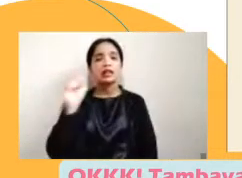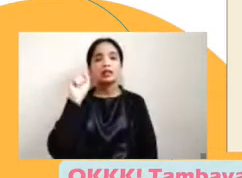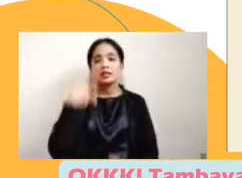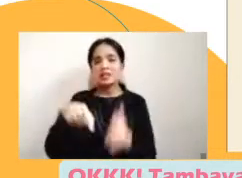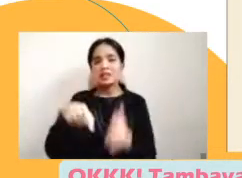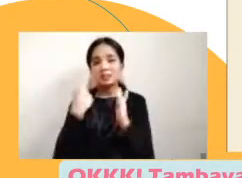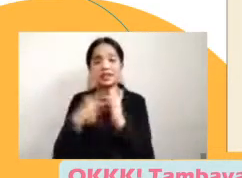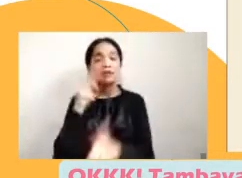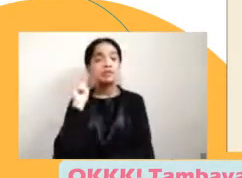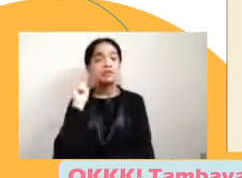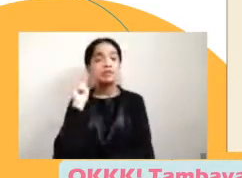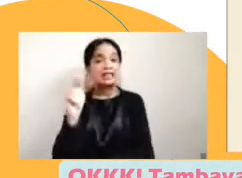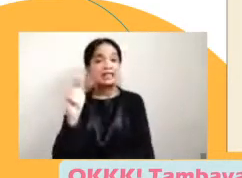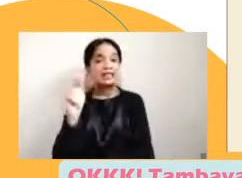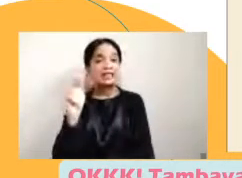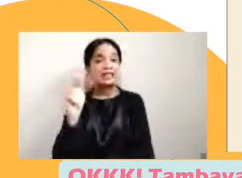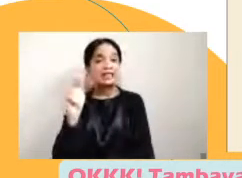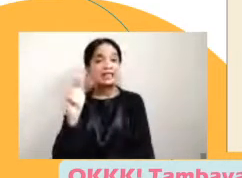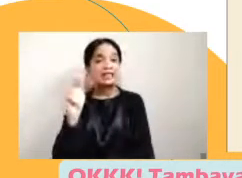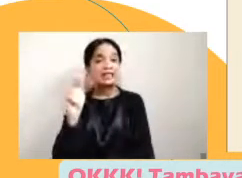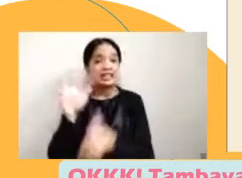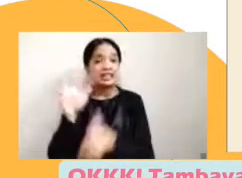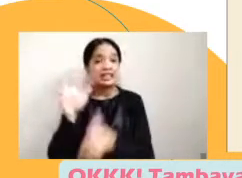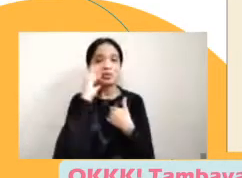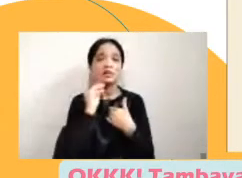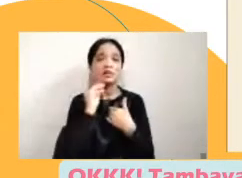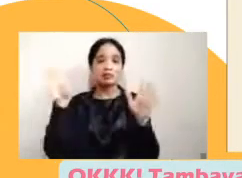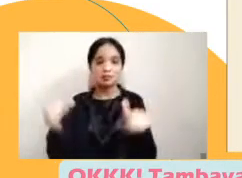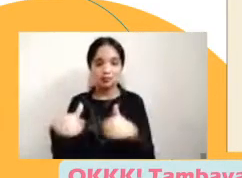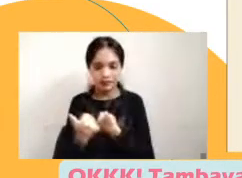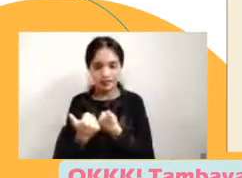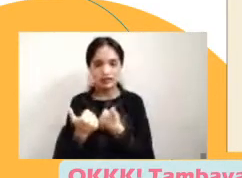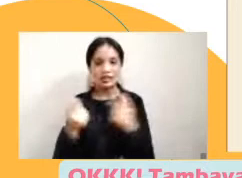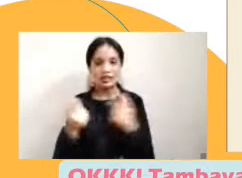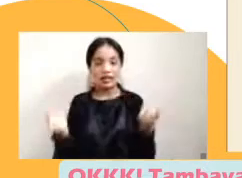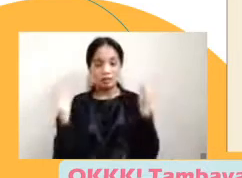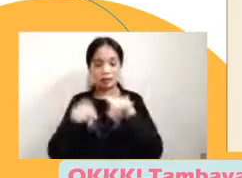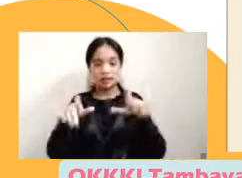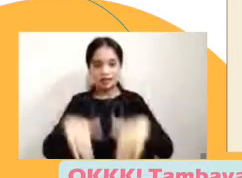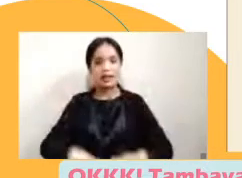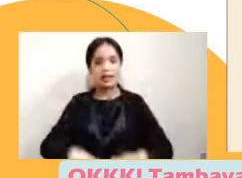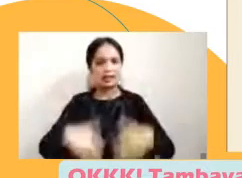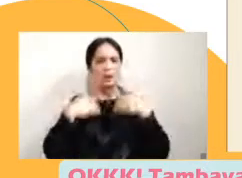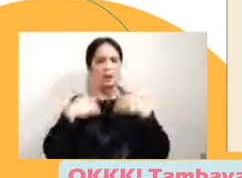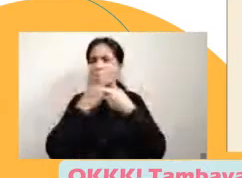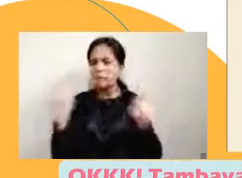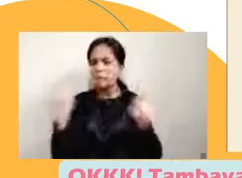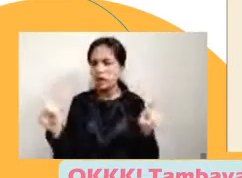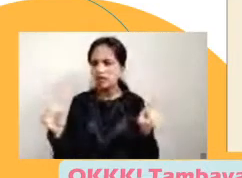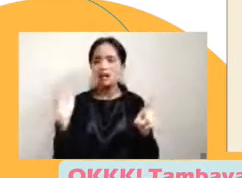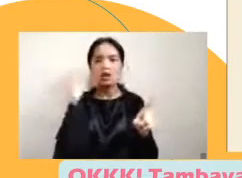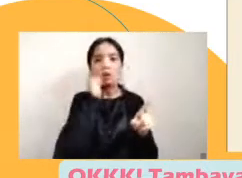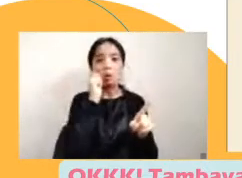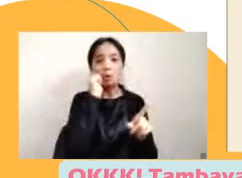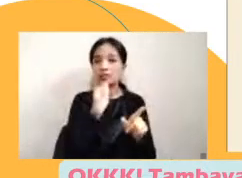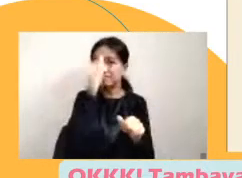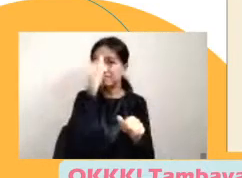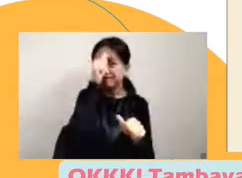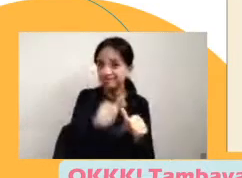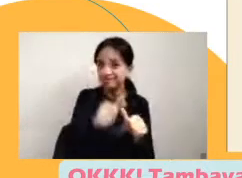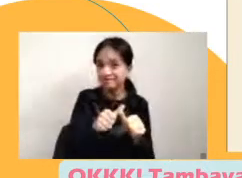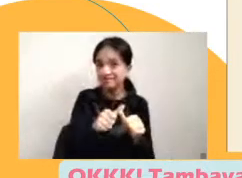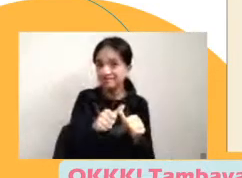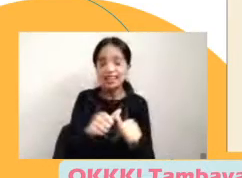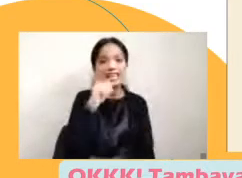ng pagsubok, no? May mga pagsubok na darating sa ating buhay. Ngunit, laging tatandaan na hindi